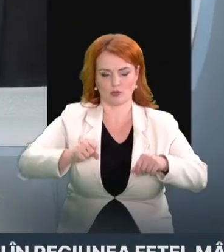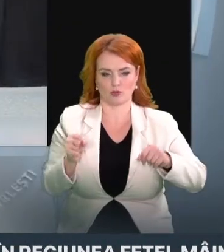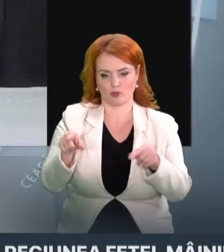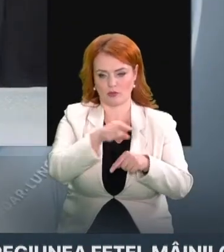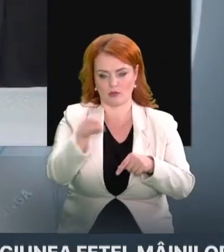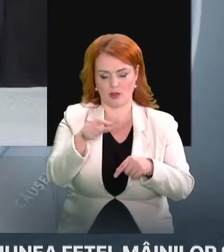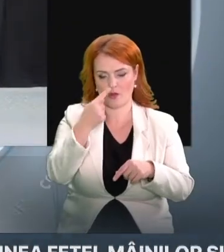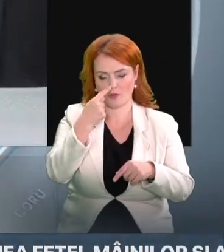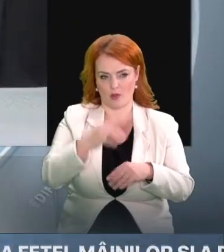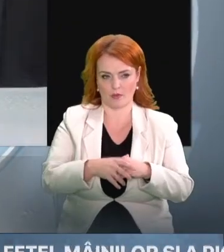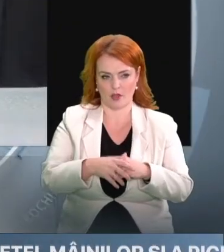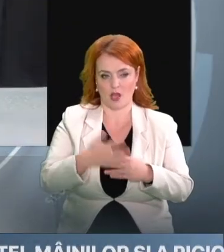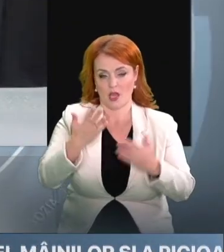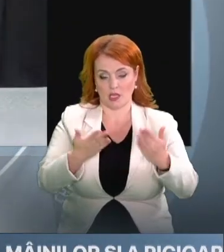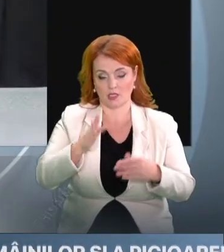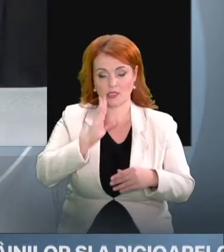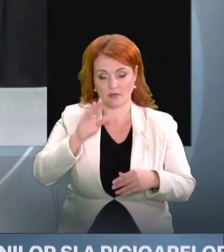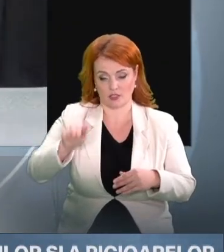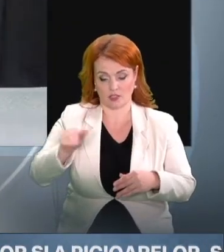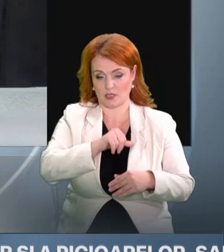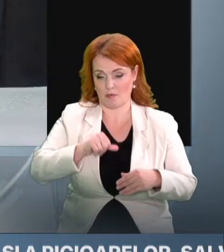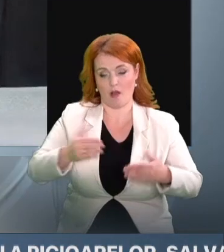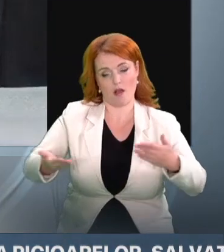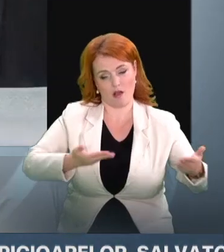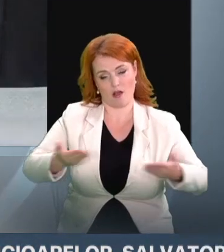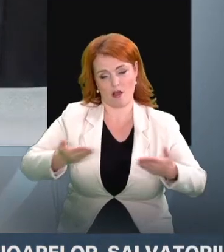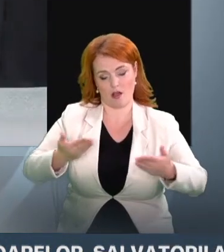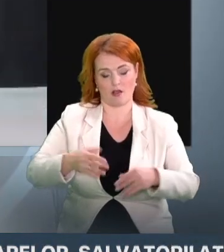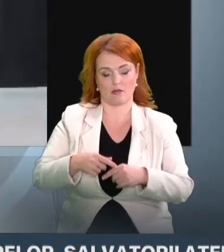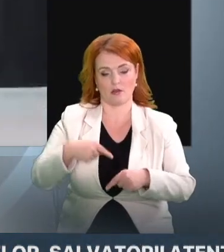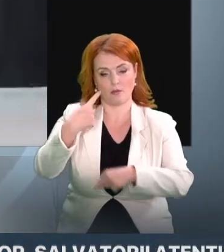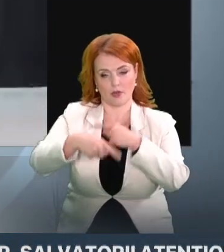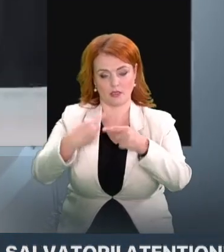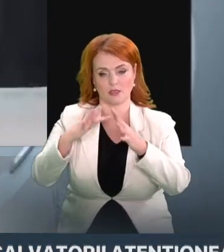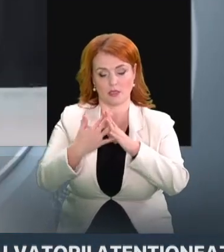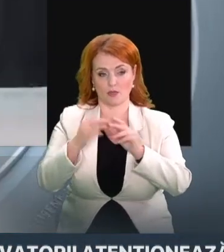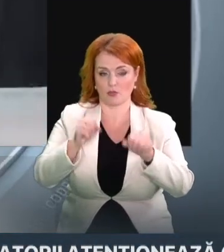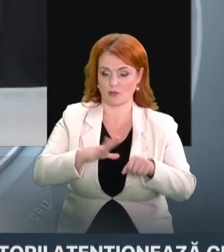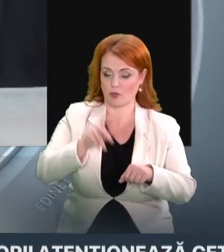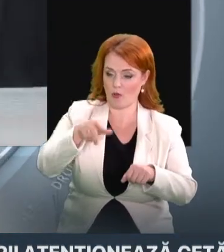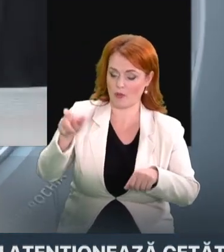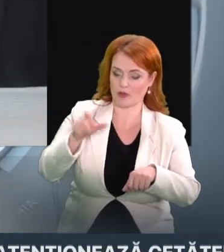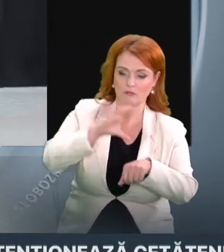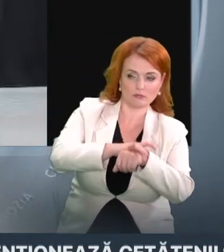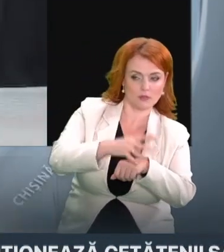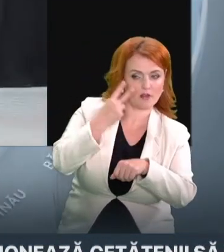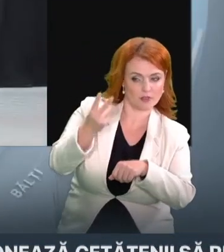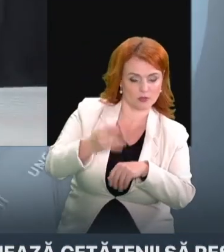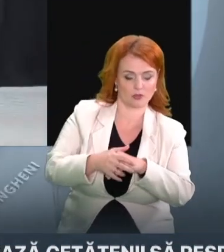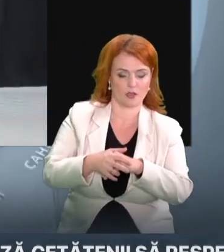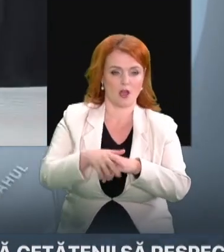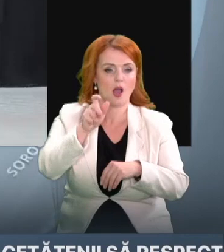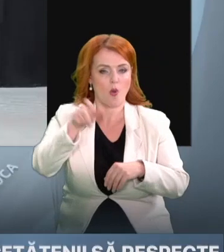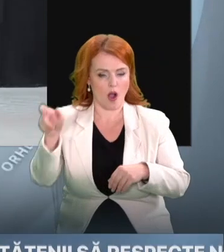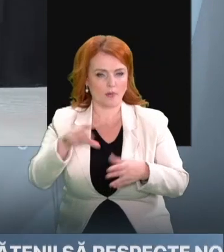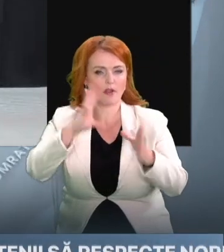versiunea în care fetița a mers singură, prin sat, și poate a observat-o oamenii, poate nu, cât de deschiși oamenii sunt,